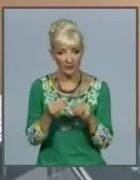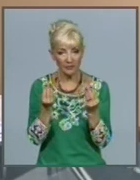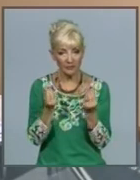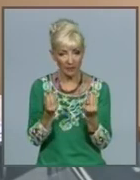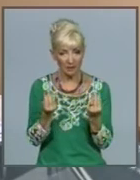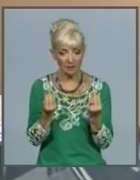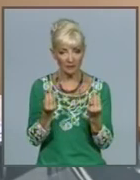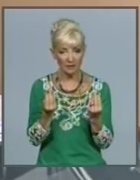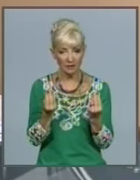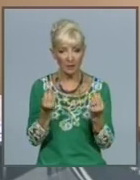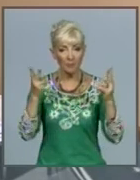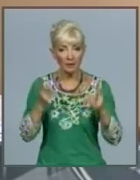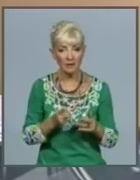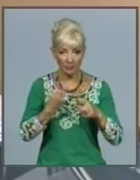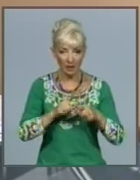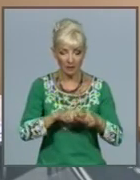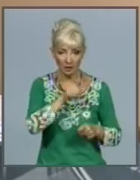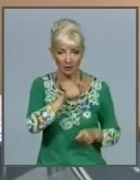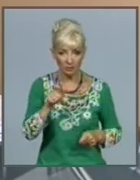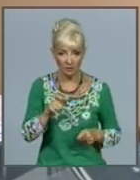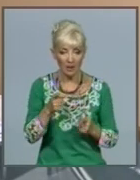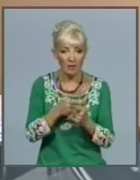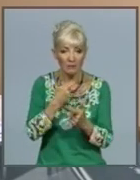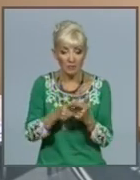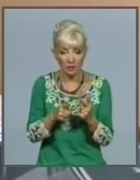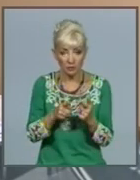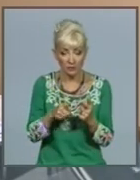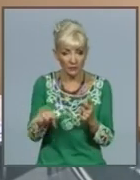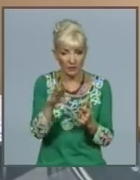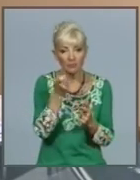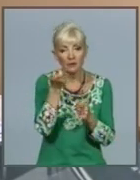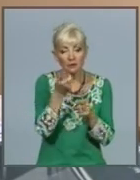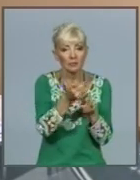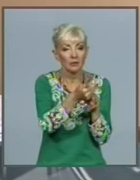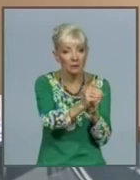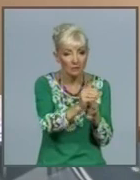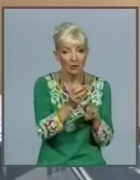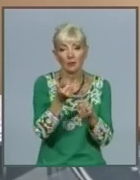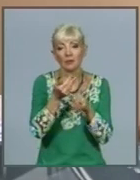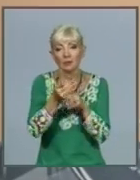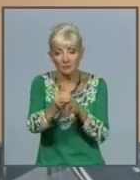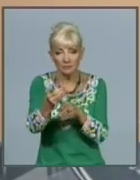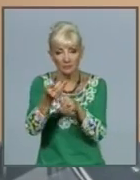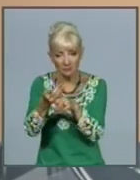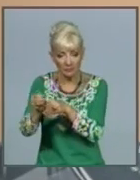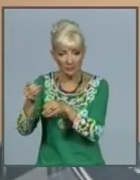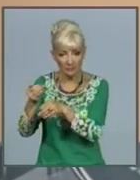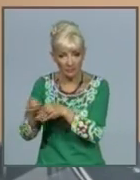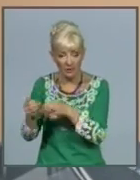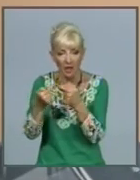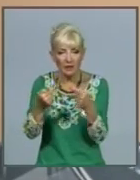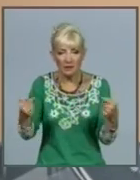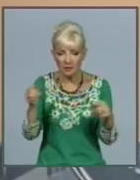потреб цих людей між усіма. Ми трошки даємо на фенілкетонурію, ми трошки даємо на гемофілію. Така ж ситуація